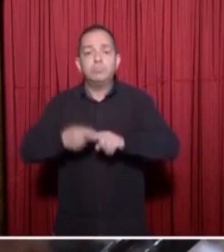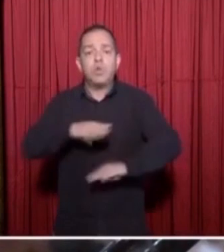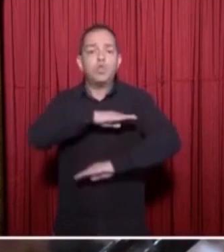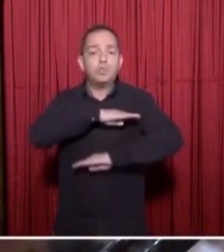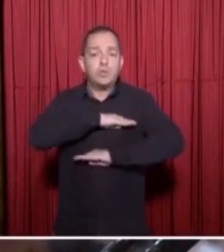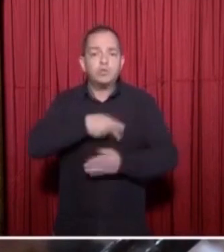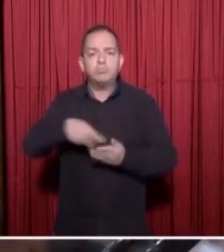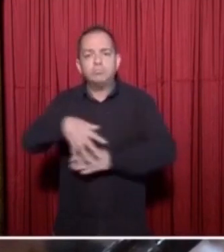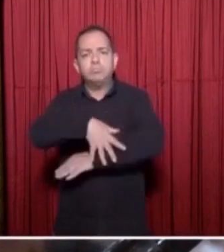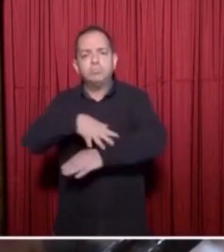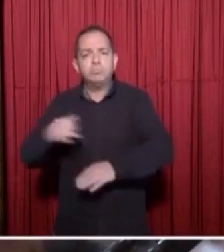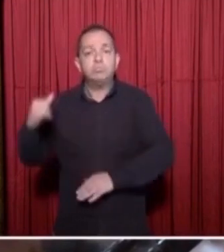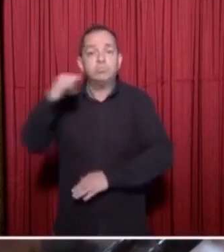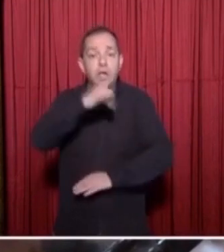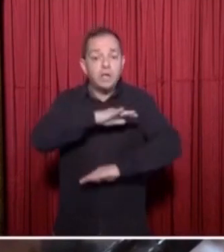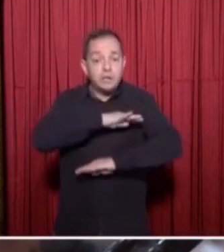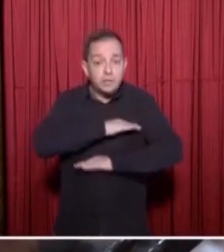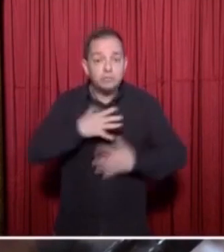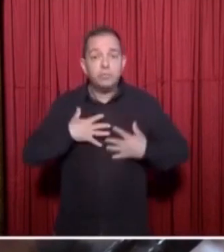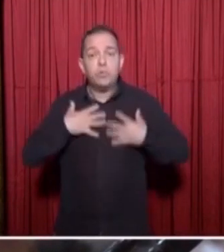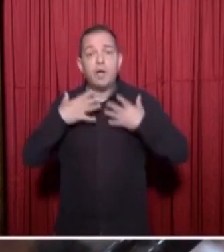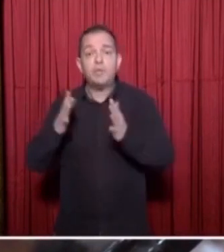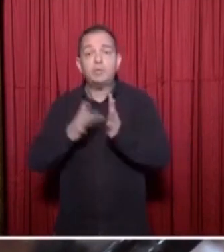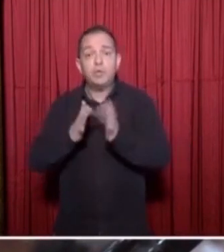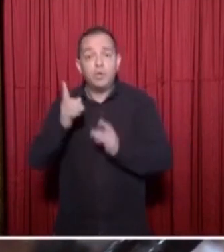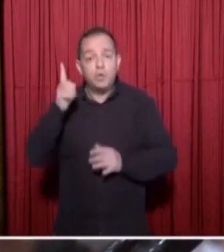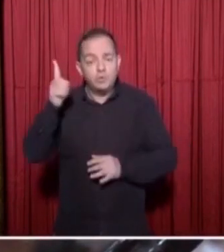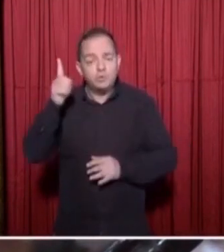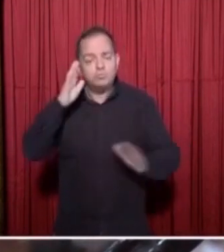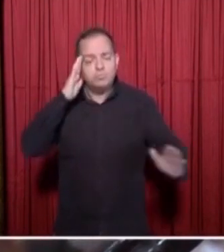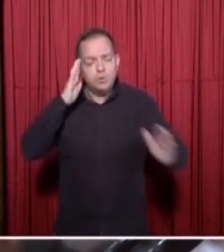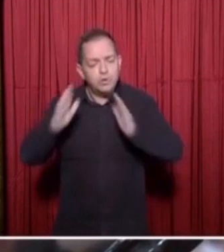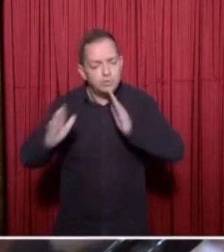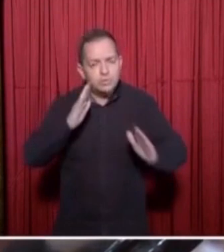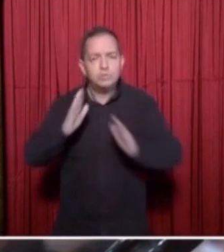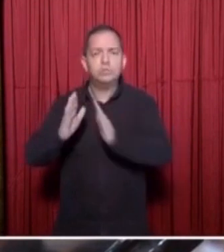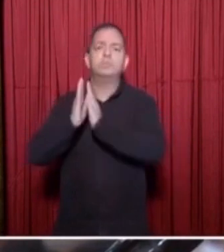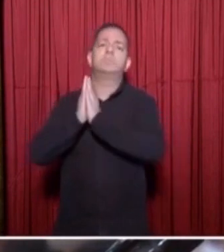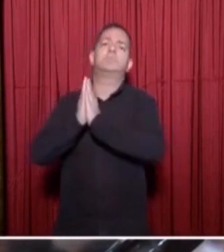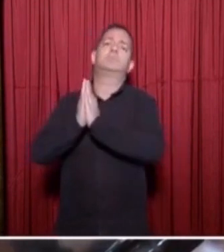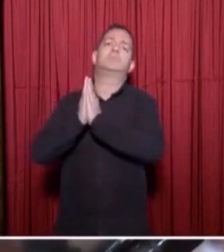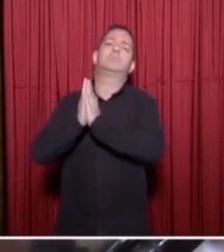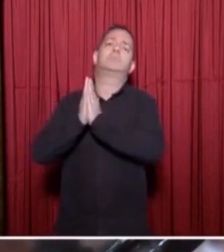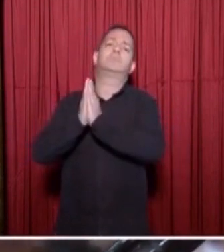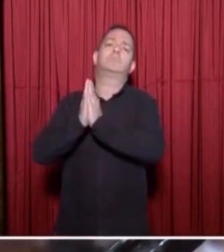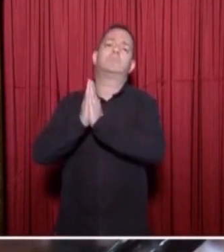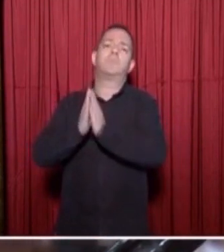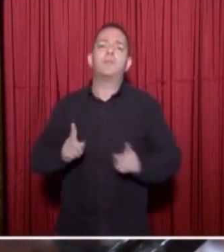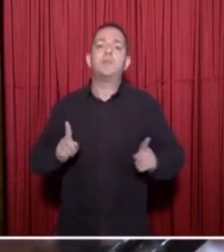του καταξηράν θάλασσαν και αέρα φιλοχρίστου ημών στράτου του Κυρίου